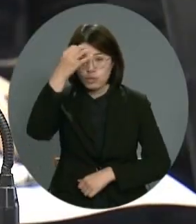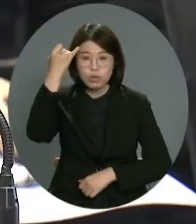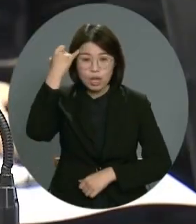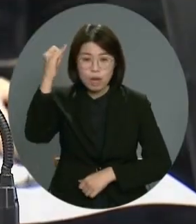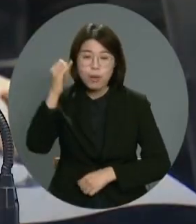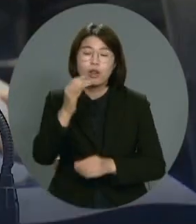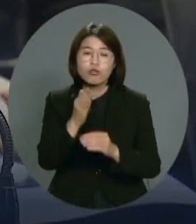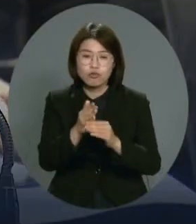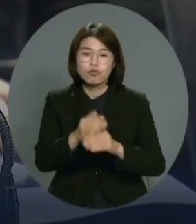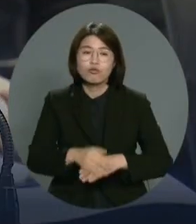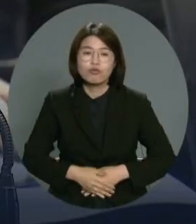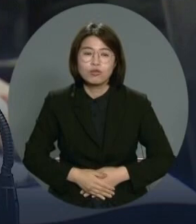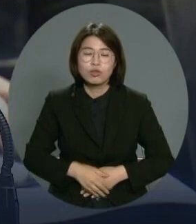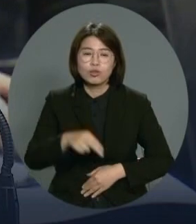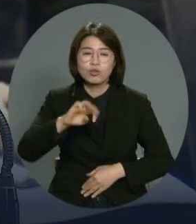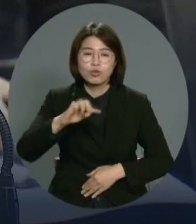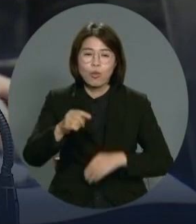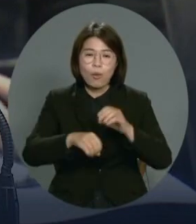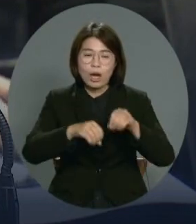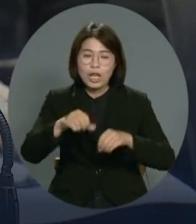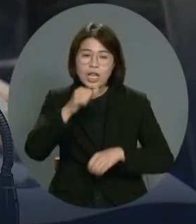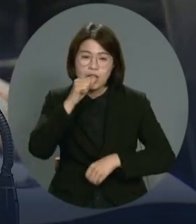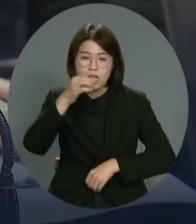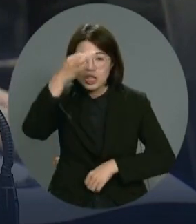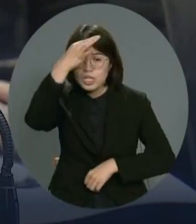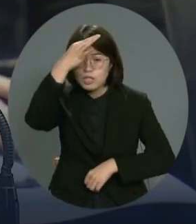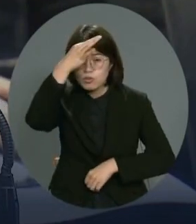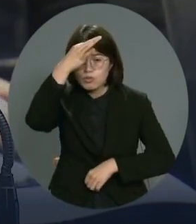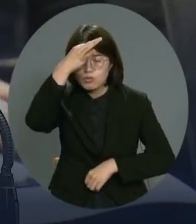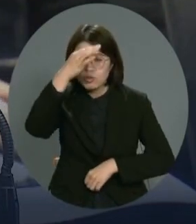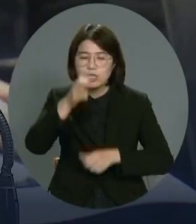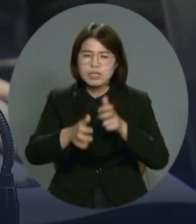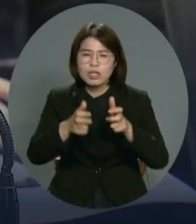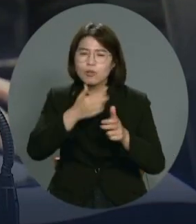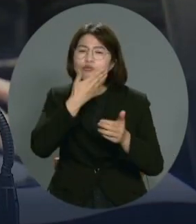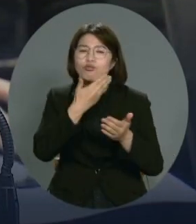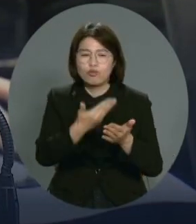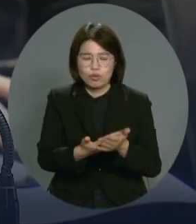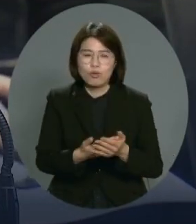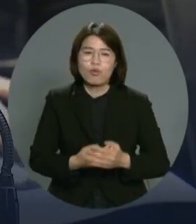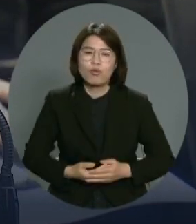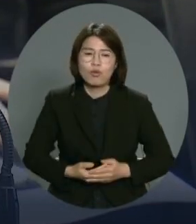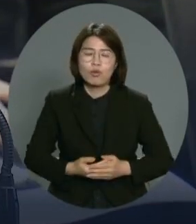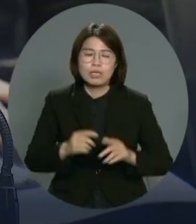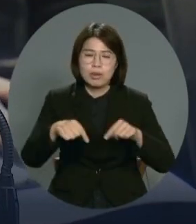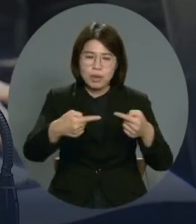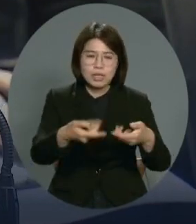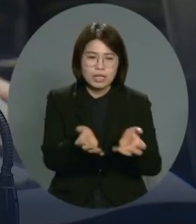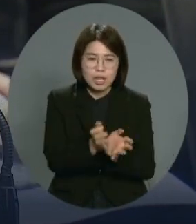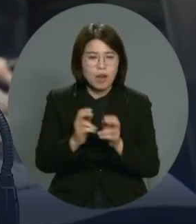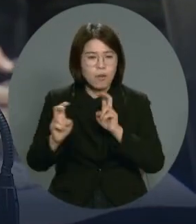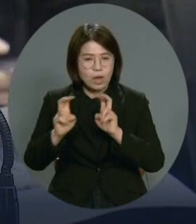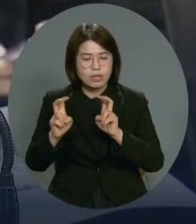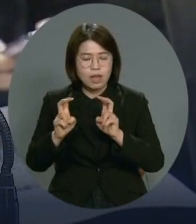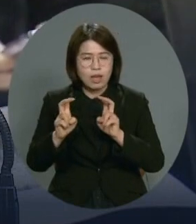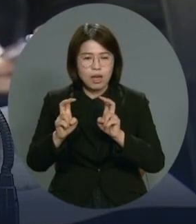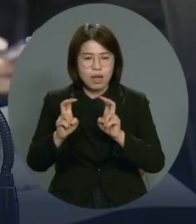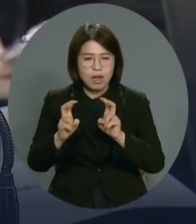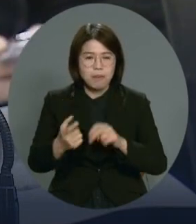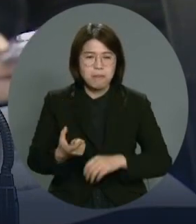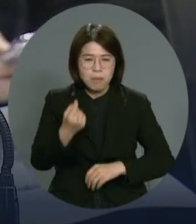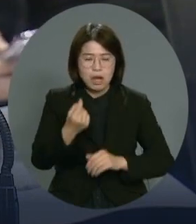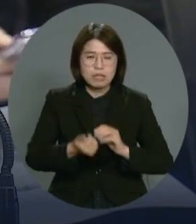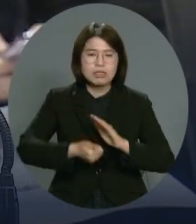특히 수소 가능 제철 기술은 철강 산업의 생존 자체를 좌우하게 될 것입니다. 참여 기관과 기업 모두